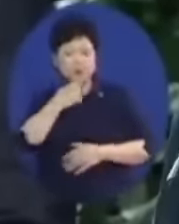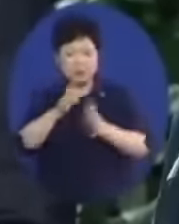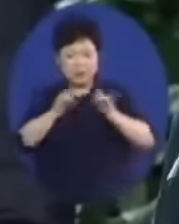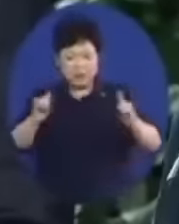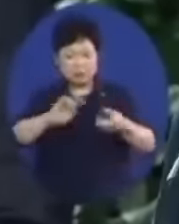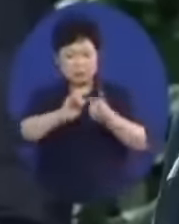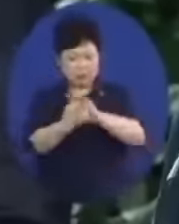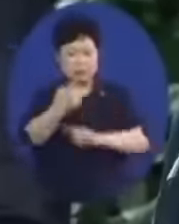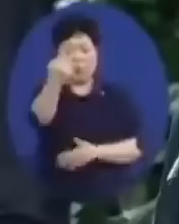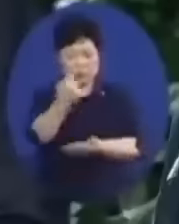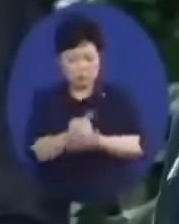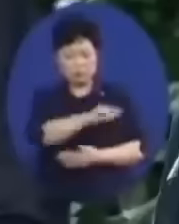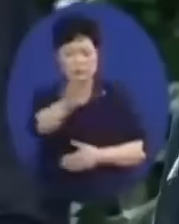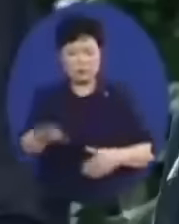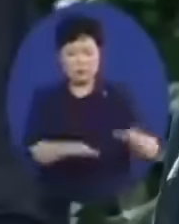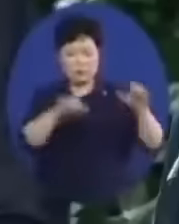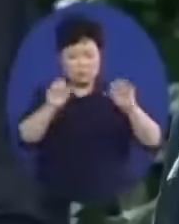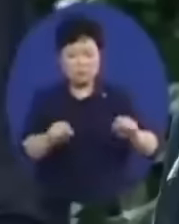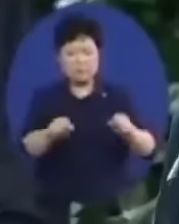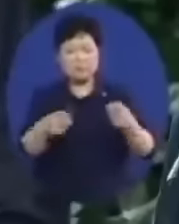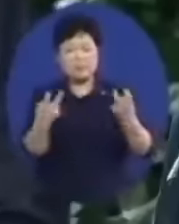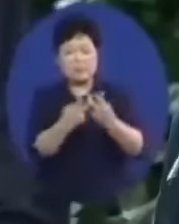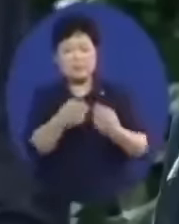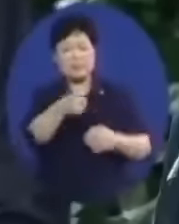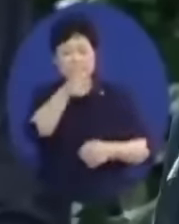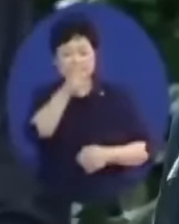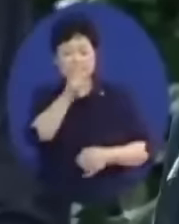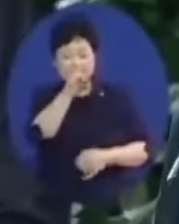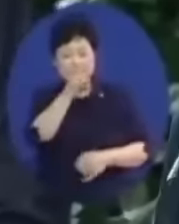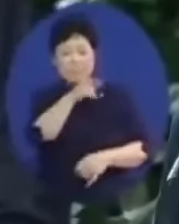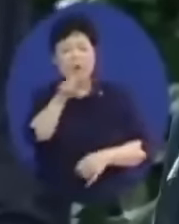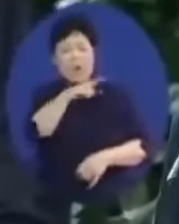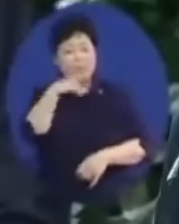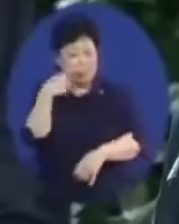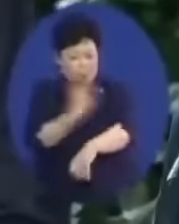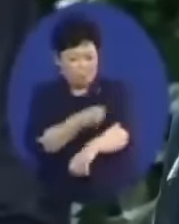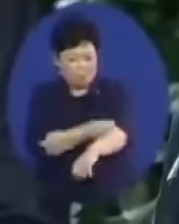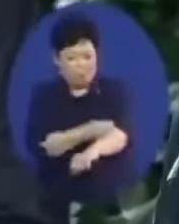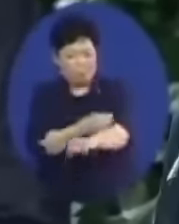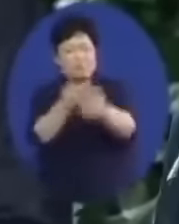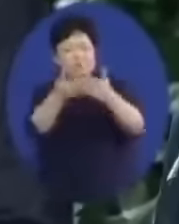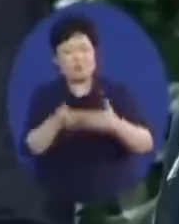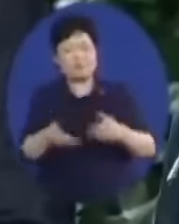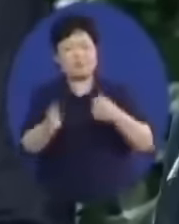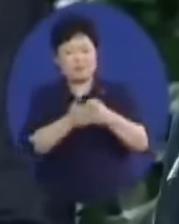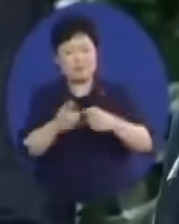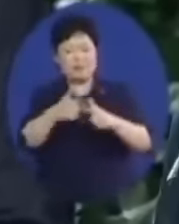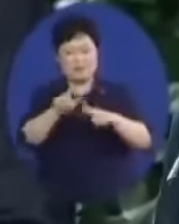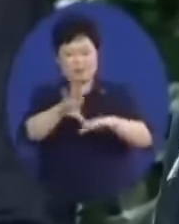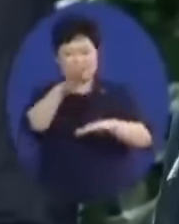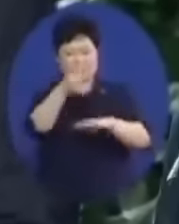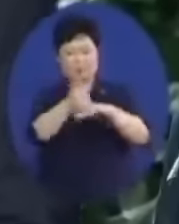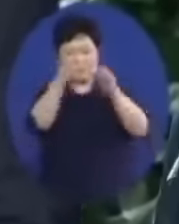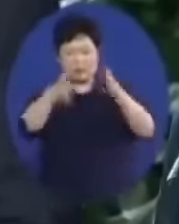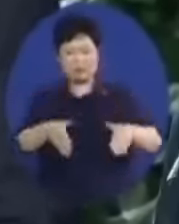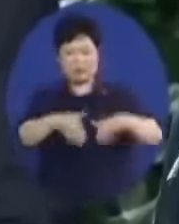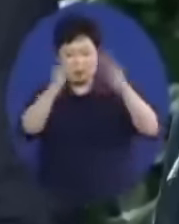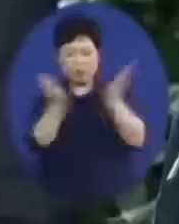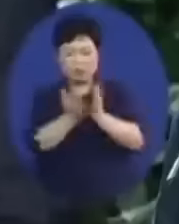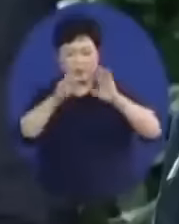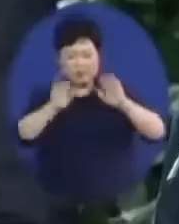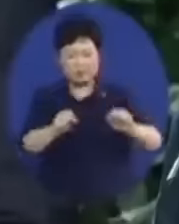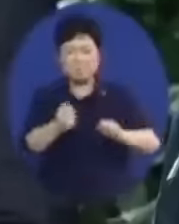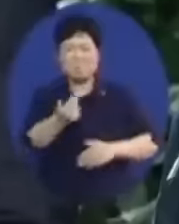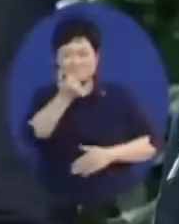오셔서 우리가 살 수 있는 보혈을 우리에게 수혈해 주므로 말미암아 예수를 통해서 다 살게 되는